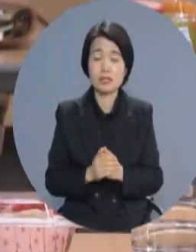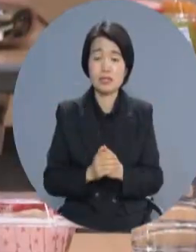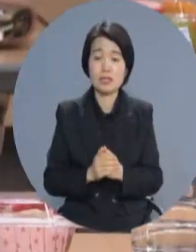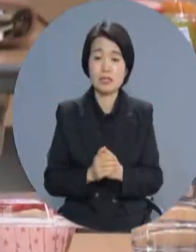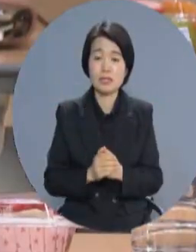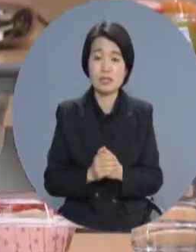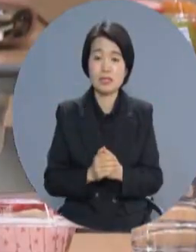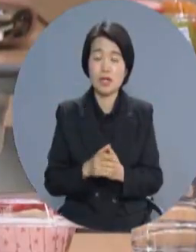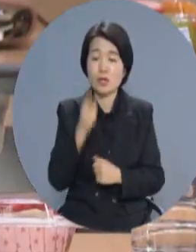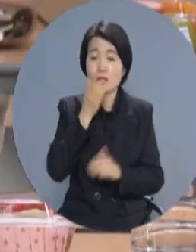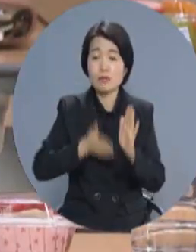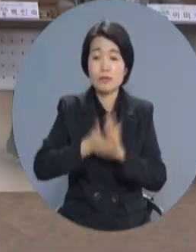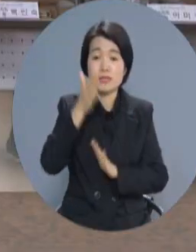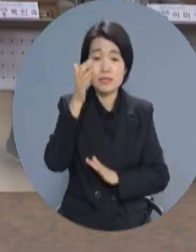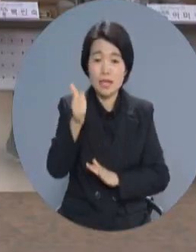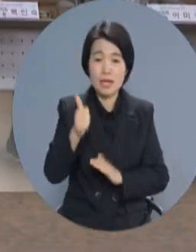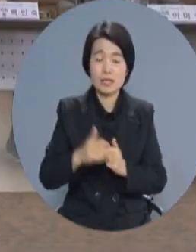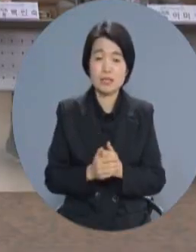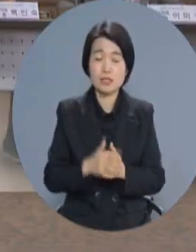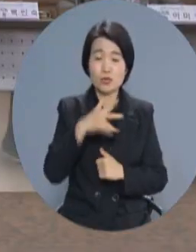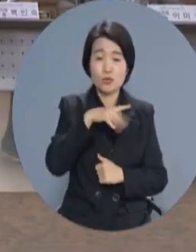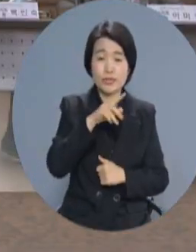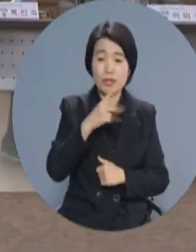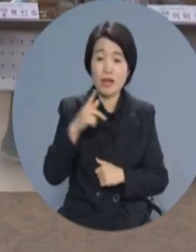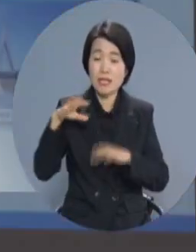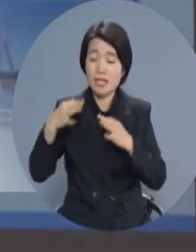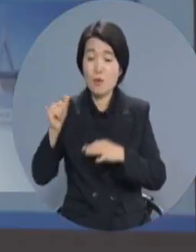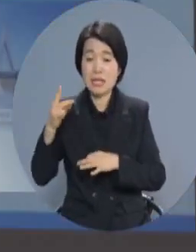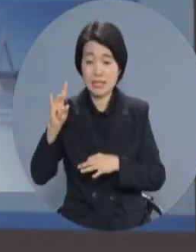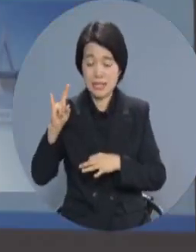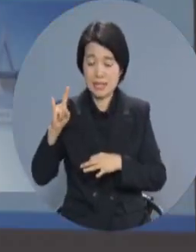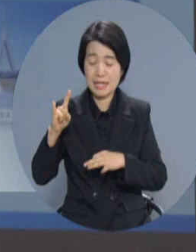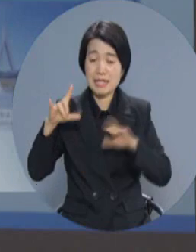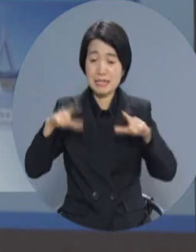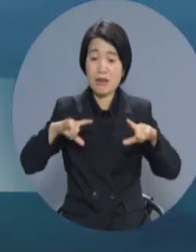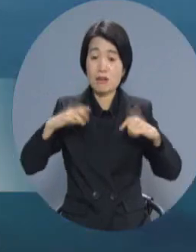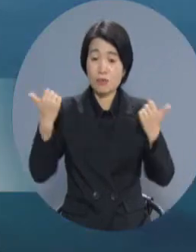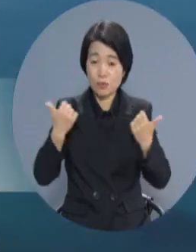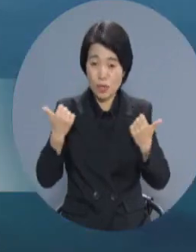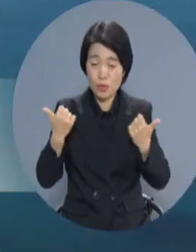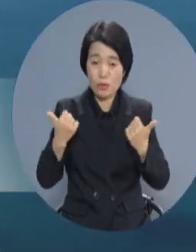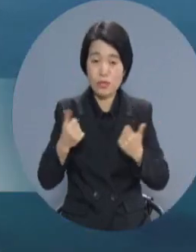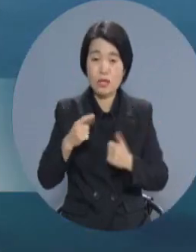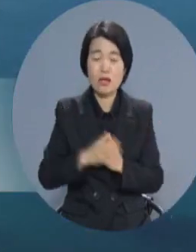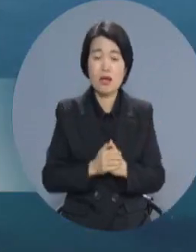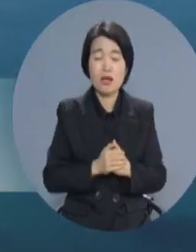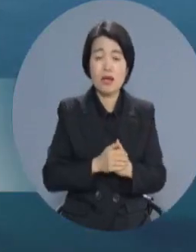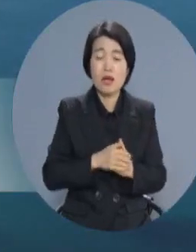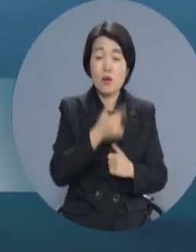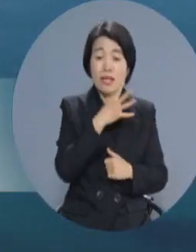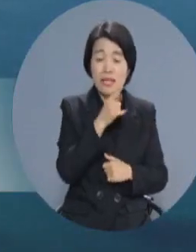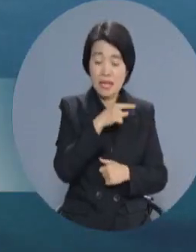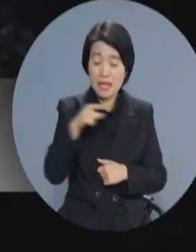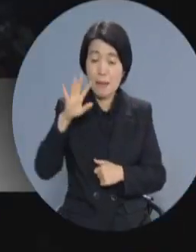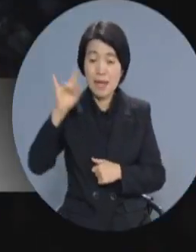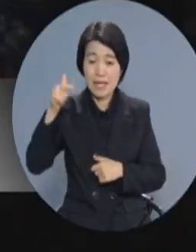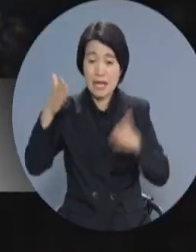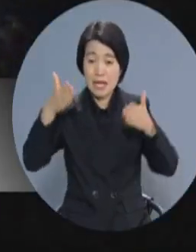자리에서 정기명 여수시장은 주철현, 김회재 의원 등 지역 정치권에 여수 화태 백악관 도로